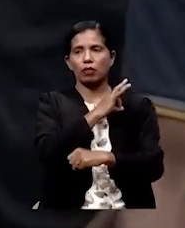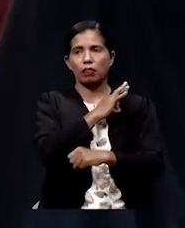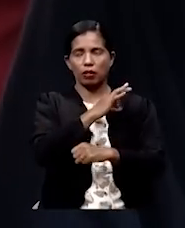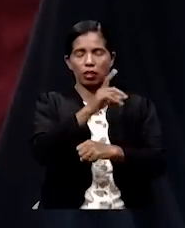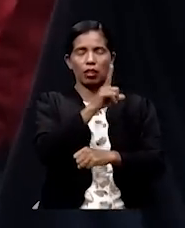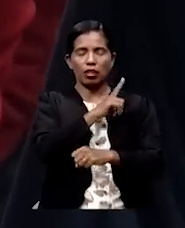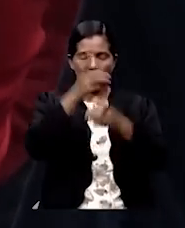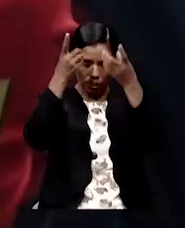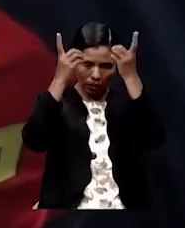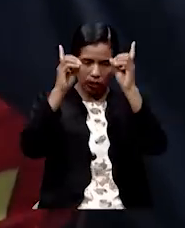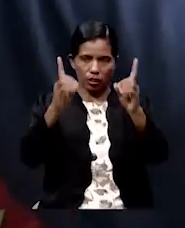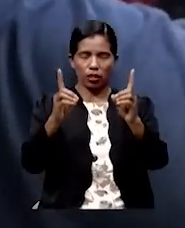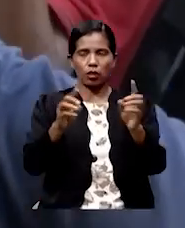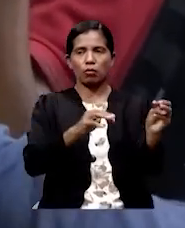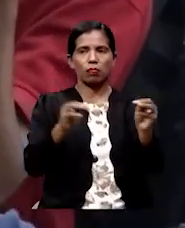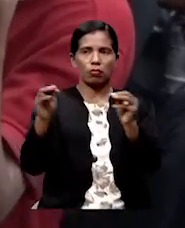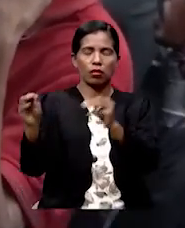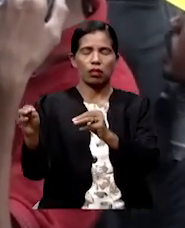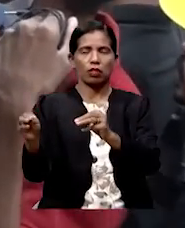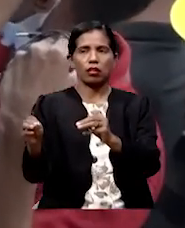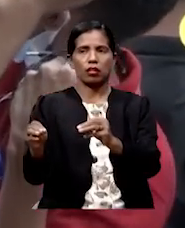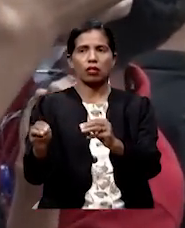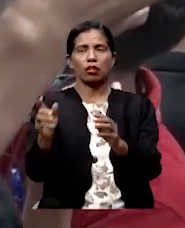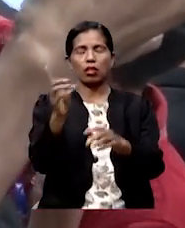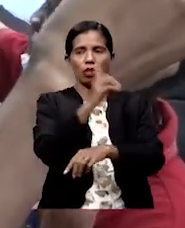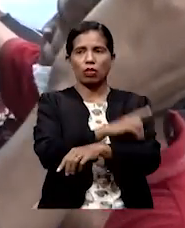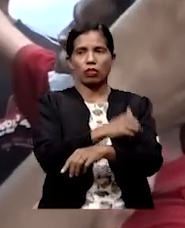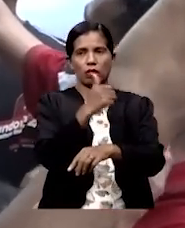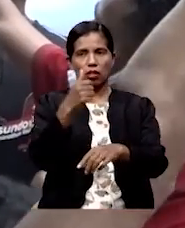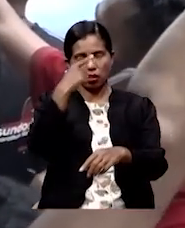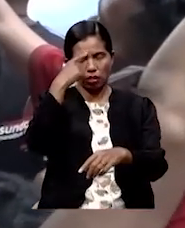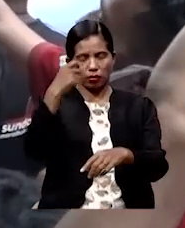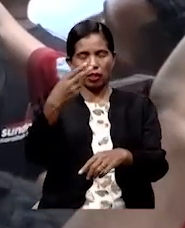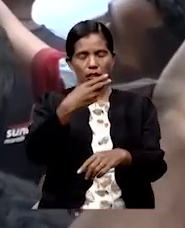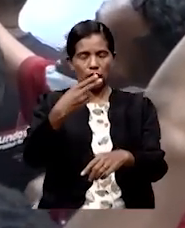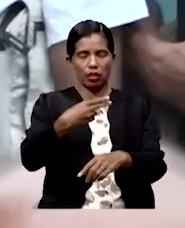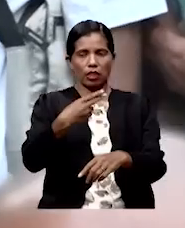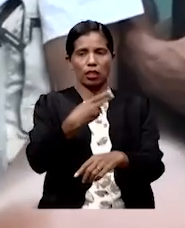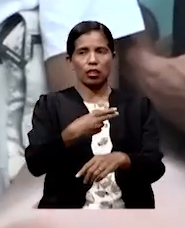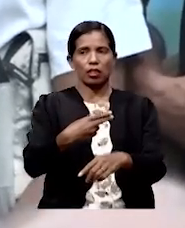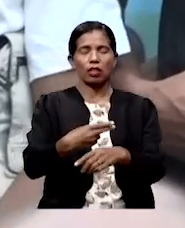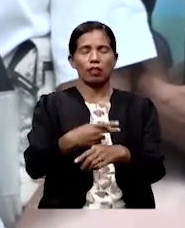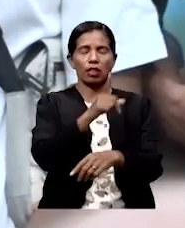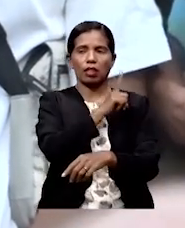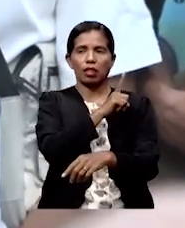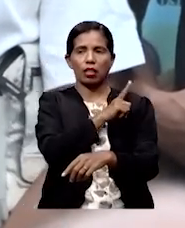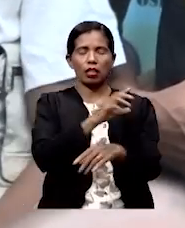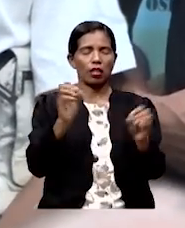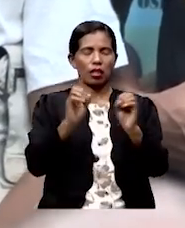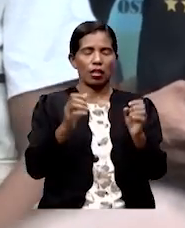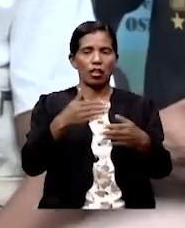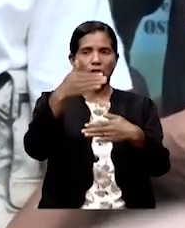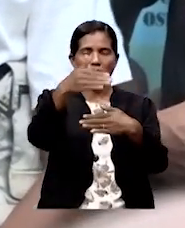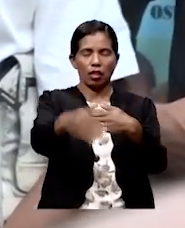altera rasic in ia zendane, hodi muda fali loron seluc. Tambane i quinta-feira lorokraik ne, Lerian Antimur la consegue hakat